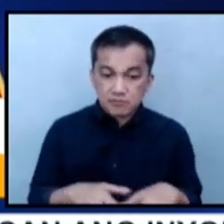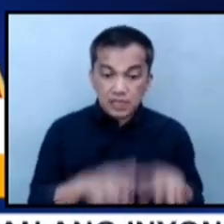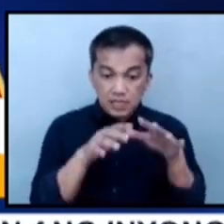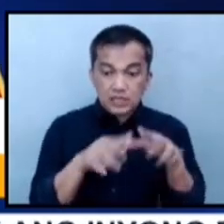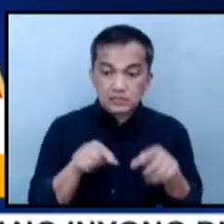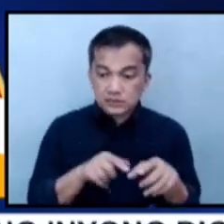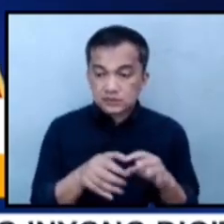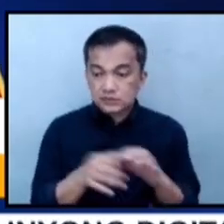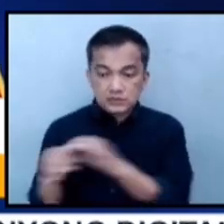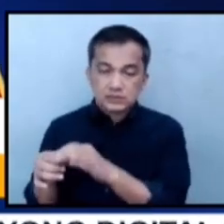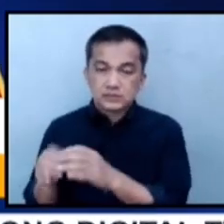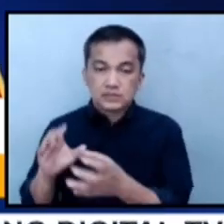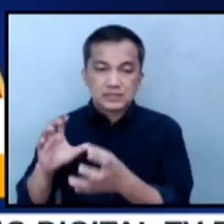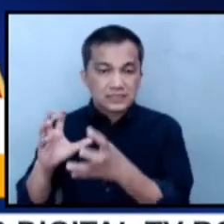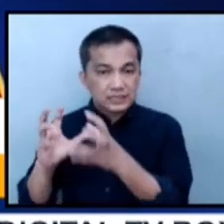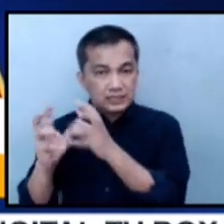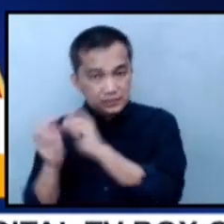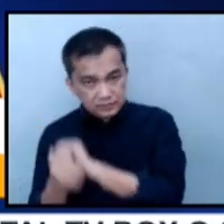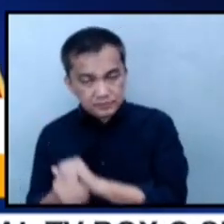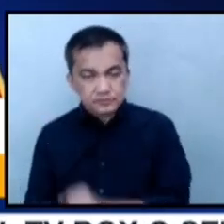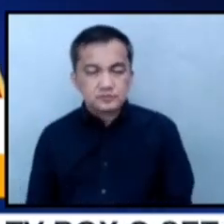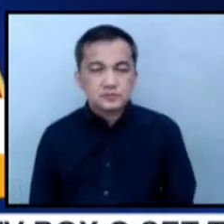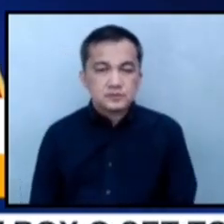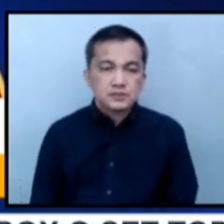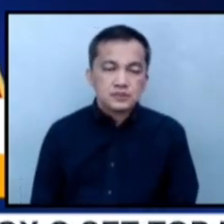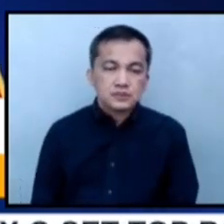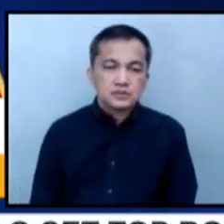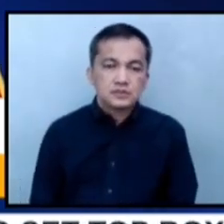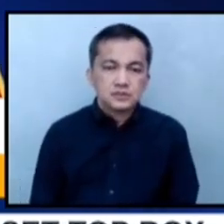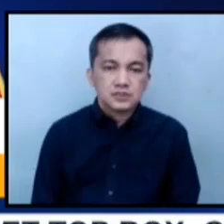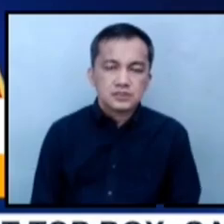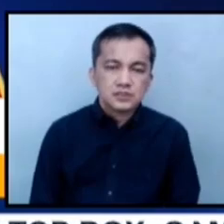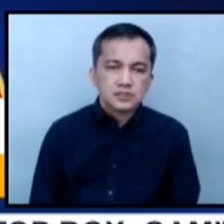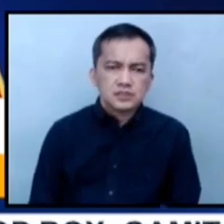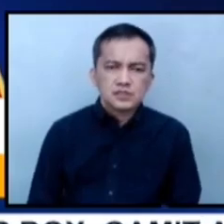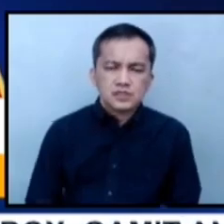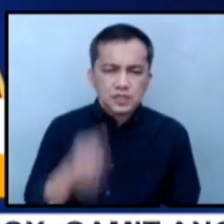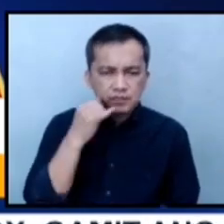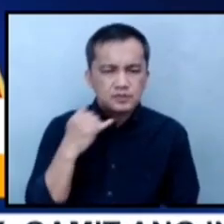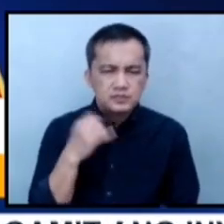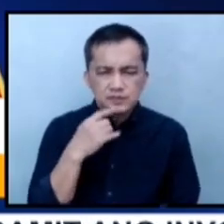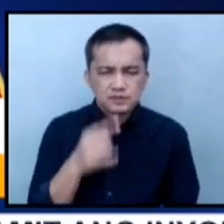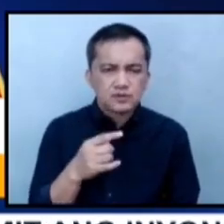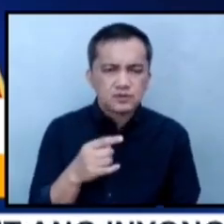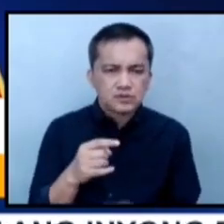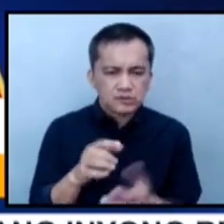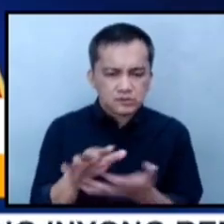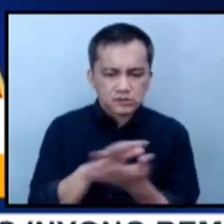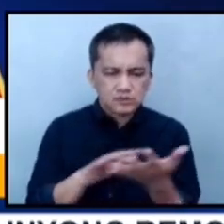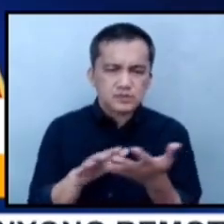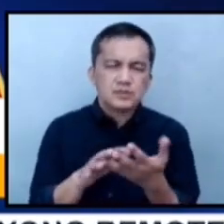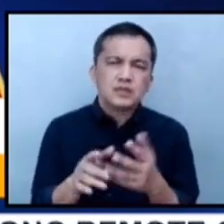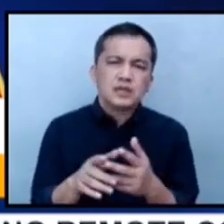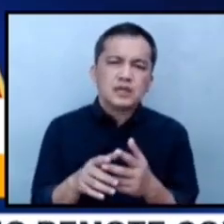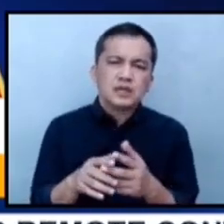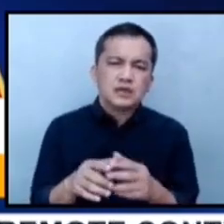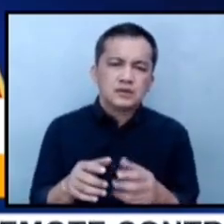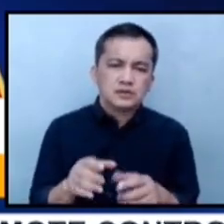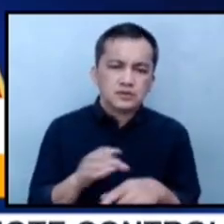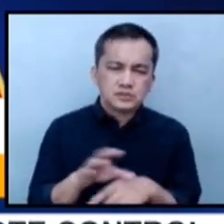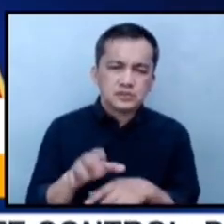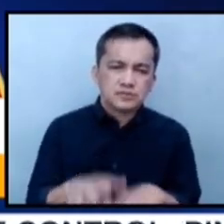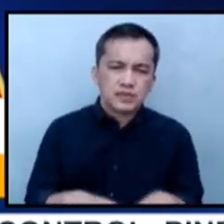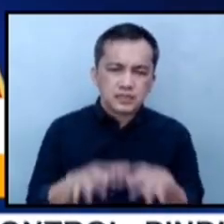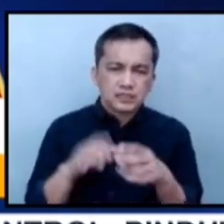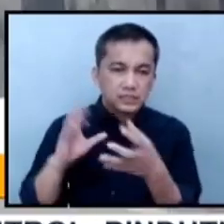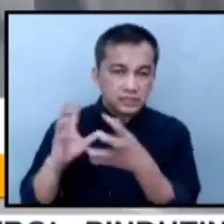sinabi ko na napaka-complicated ng mga causes ng baha at Hindi ko sinasabing ang climate change lamang ang dahilan kung bakit